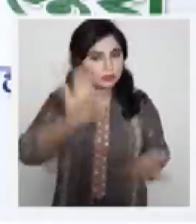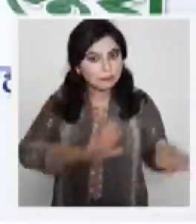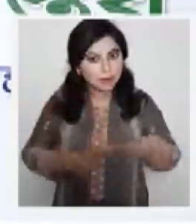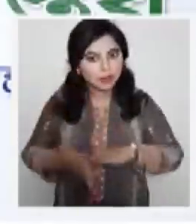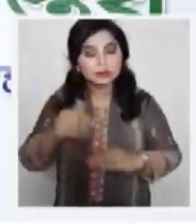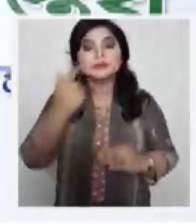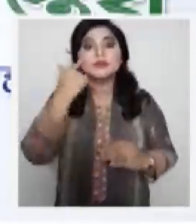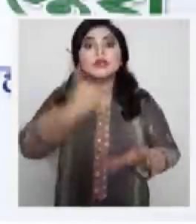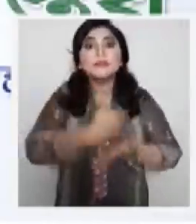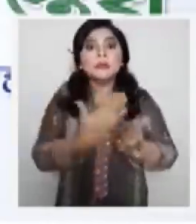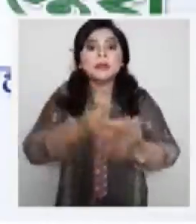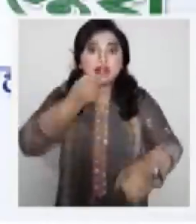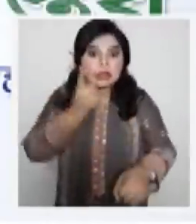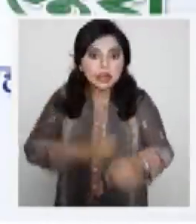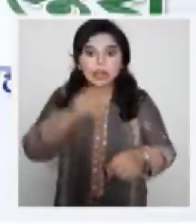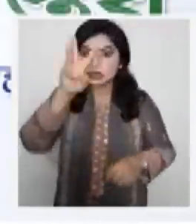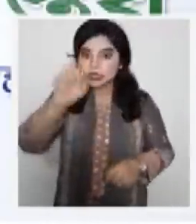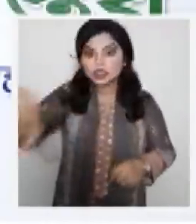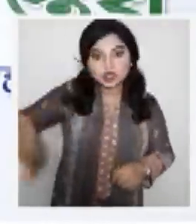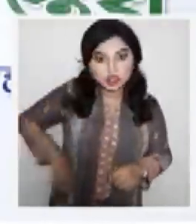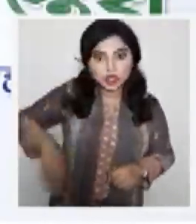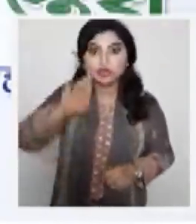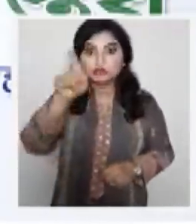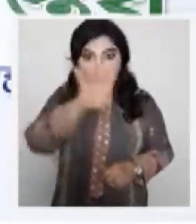এবং 81 থেকে 90 বছরের মধ্যে 1 জন।